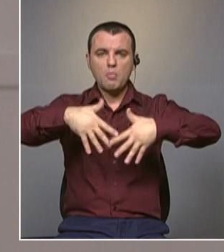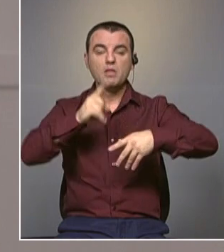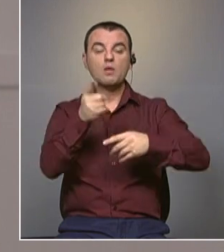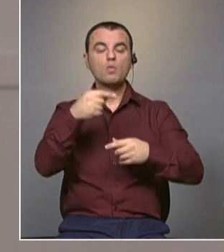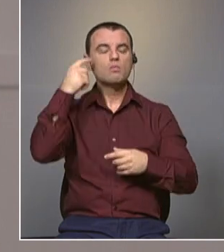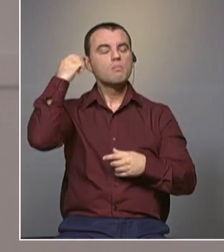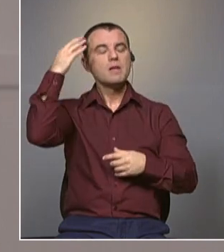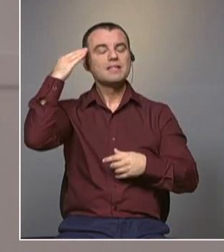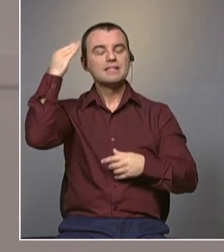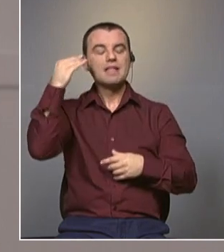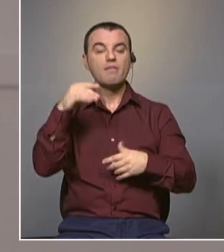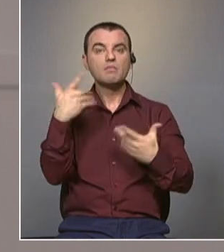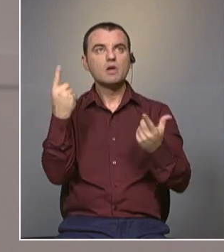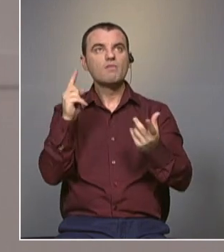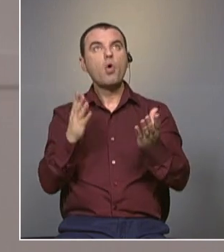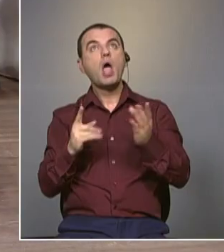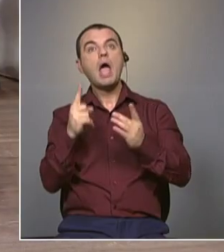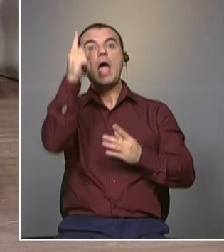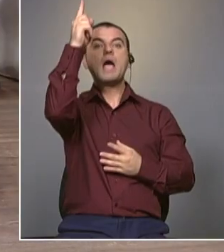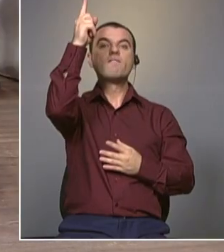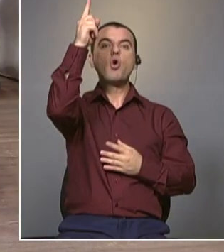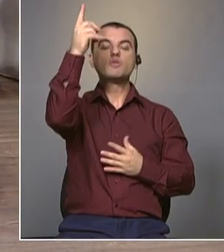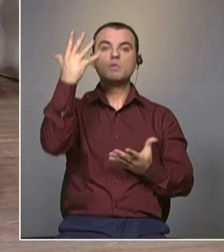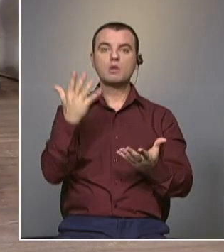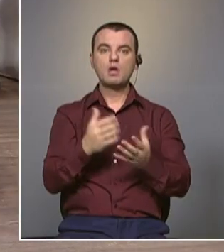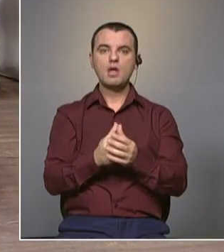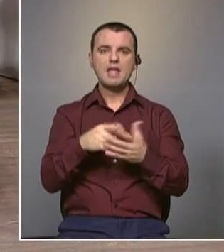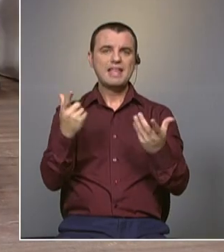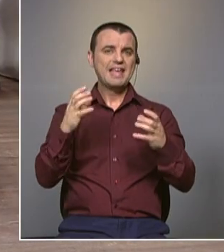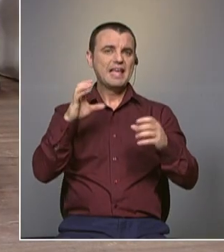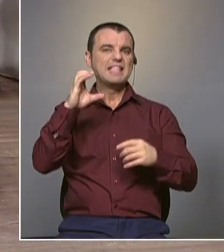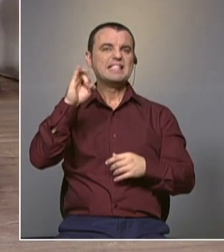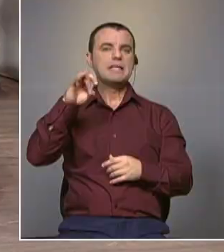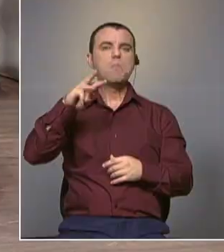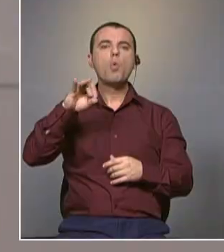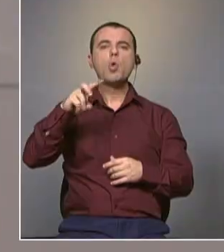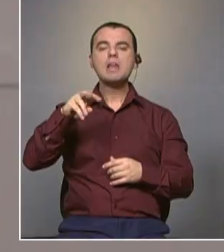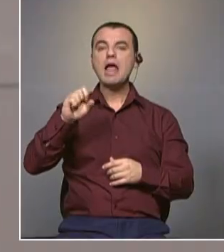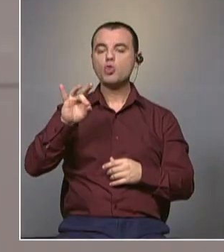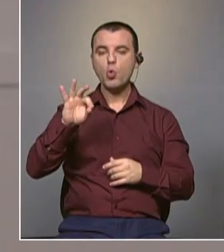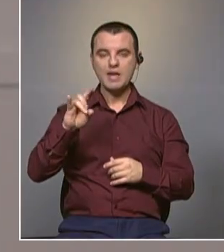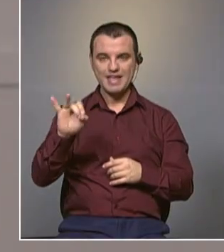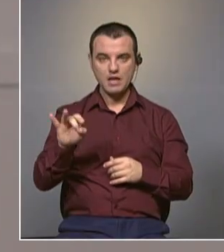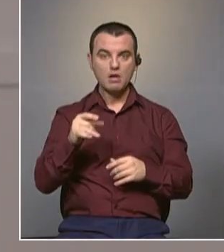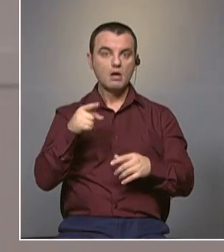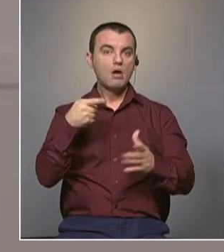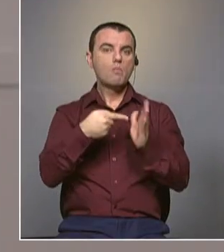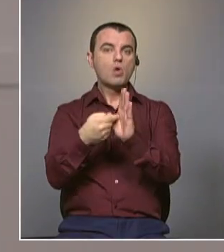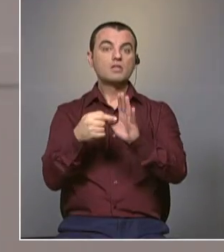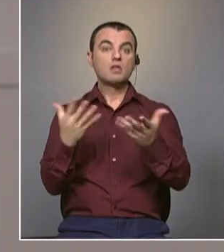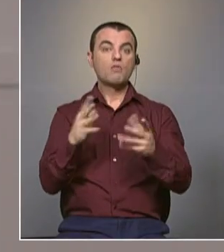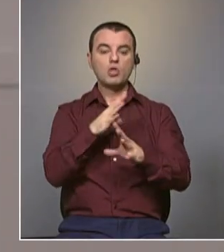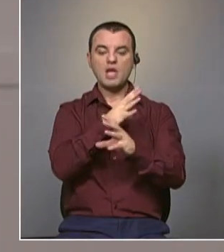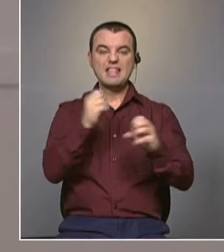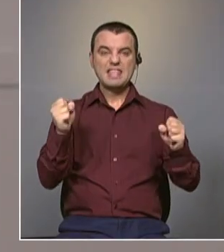космоса. Уреди, какви симулатори някакви? Да. Или? Които ни показват какво е да си в безтегловност и как